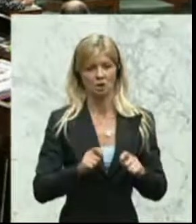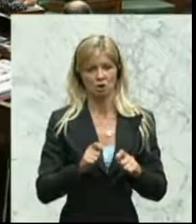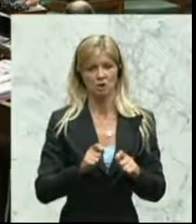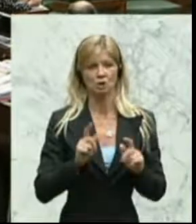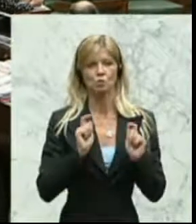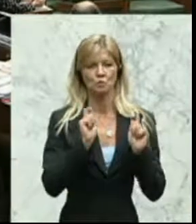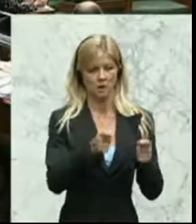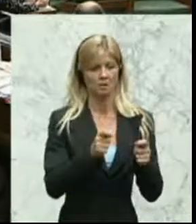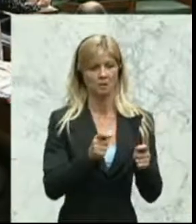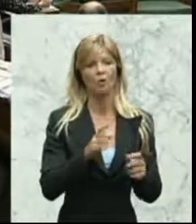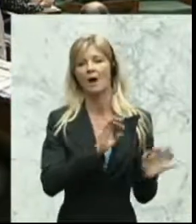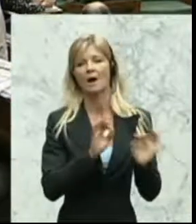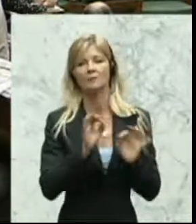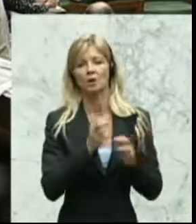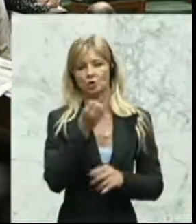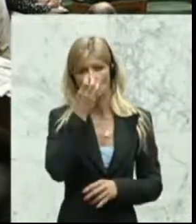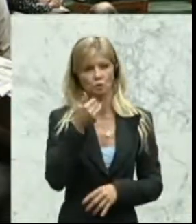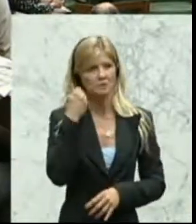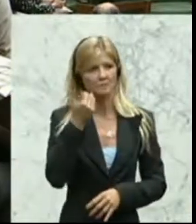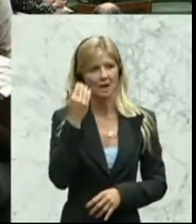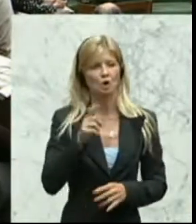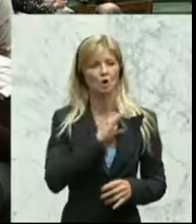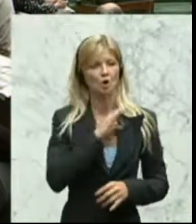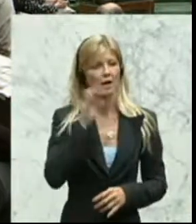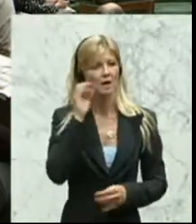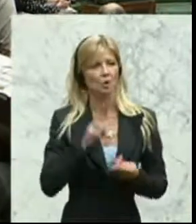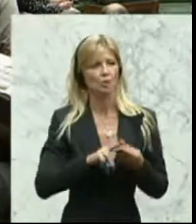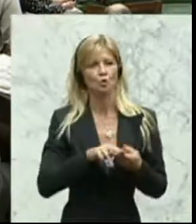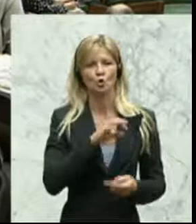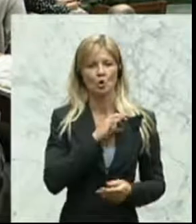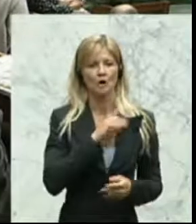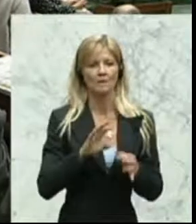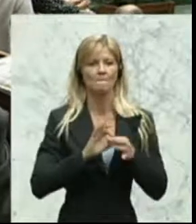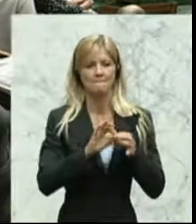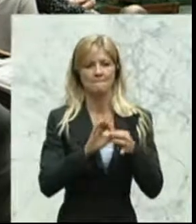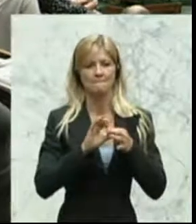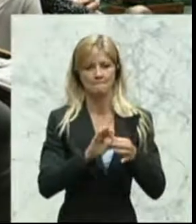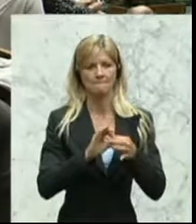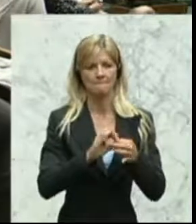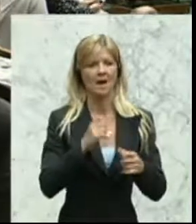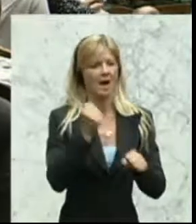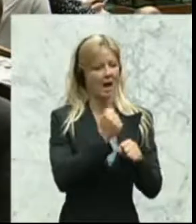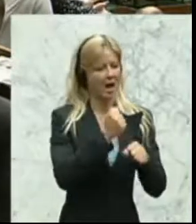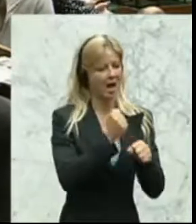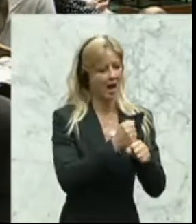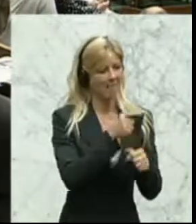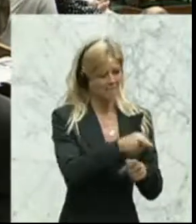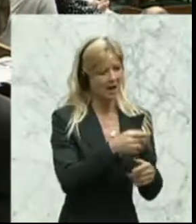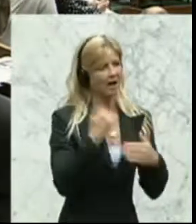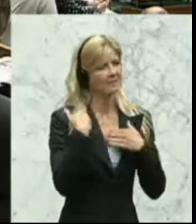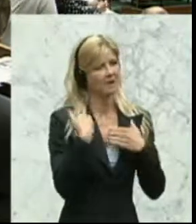Rossmann, Kolleginnen und Kollegen, betreffend Entlastung des Faktors Arbeit. Wer hierfür ist, der gebe bitte ein